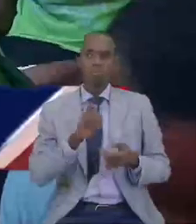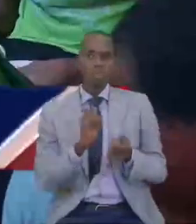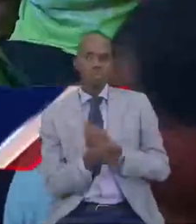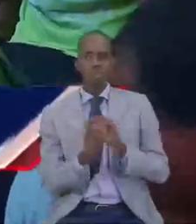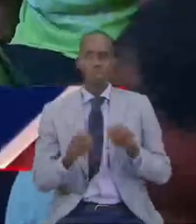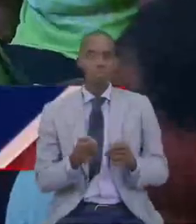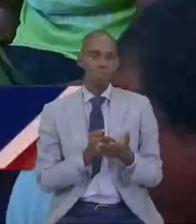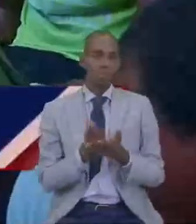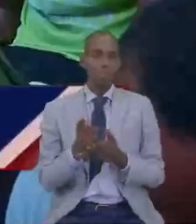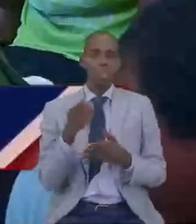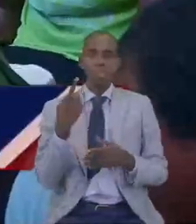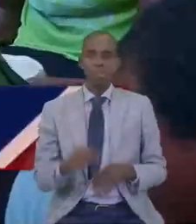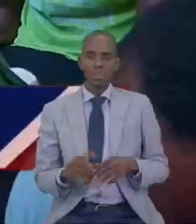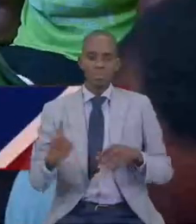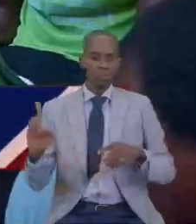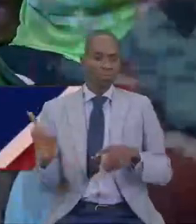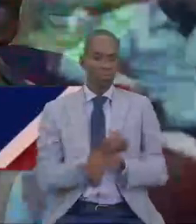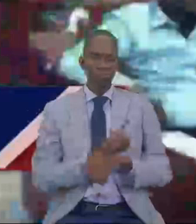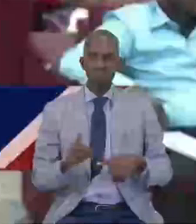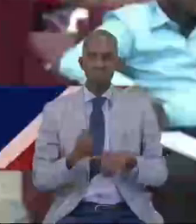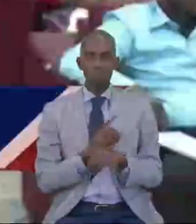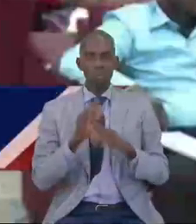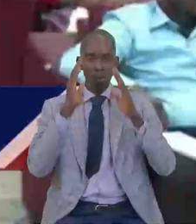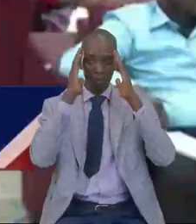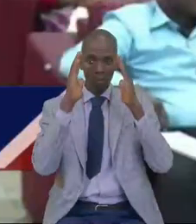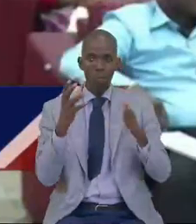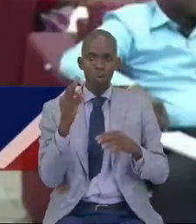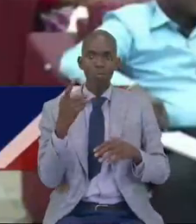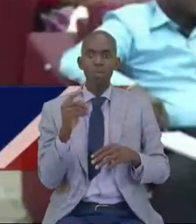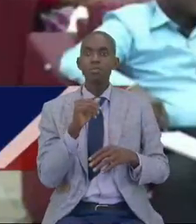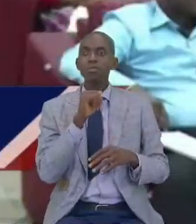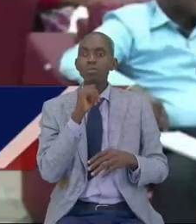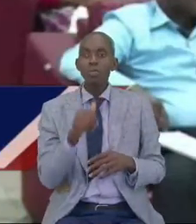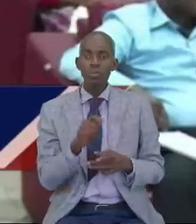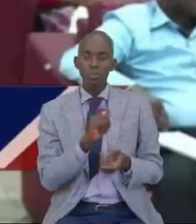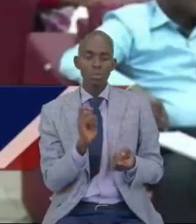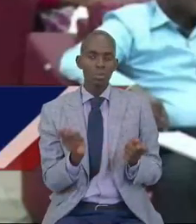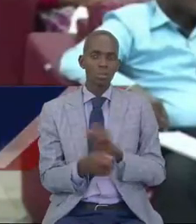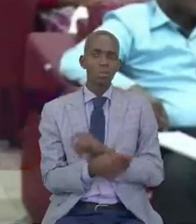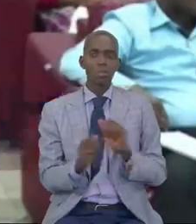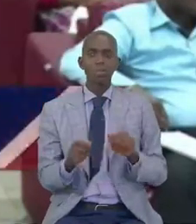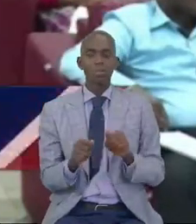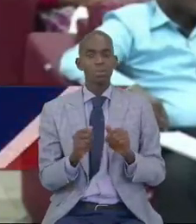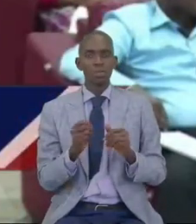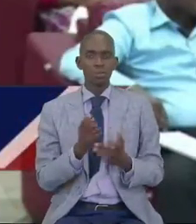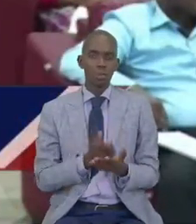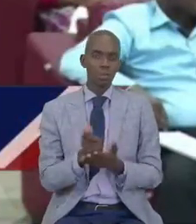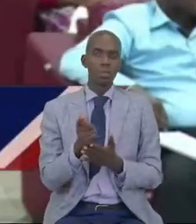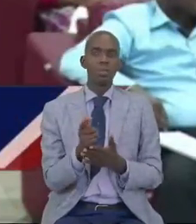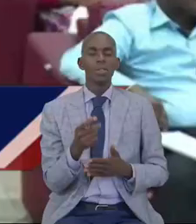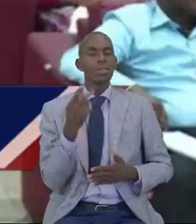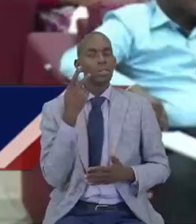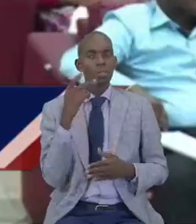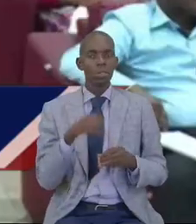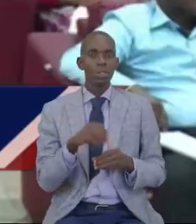La concentration disciplinée d'une loyauté non confinée. Daniel 1, lisons le